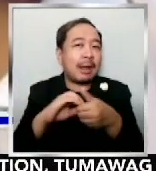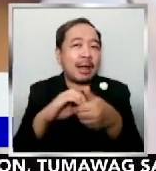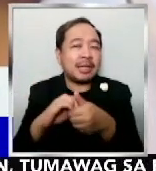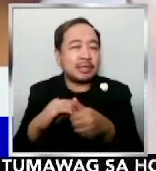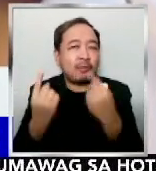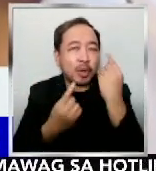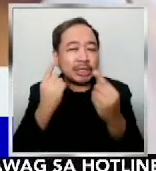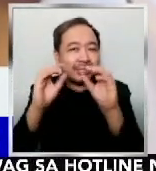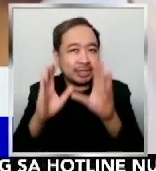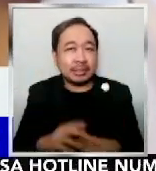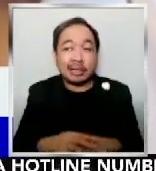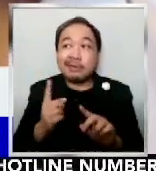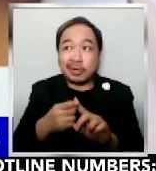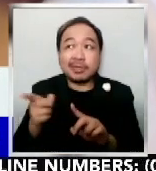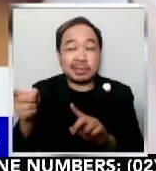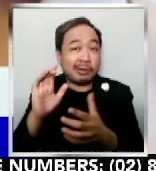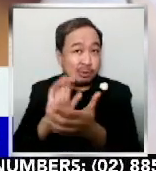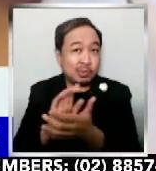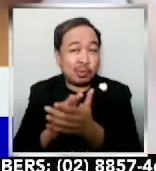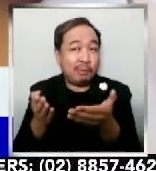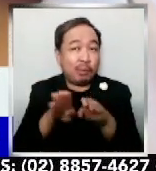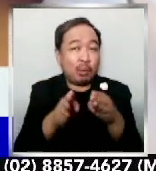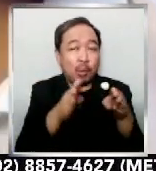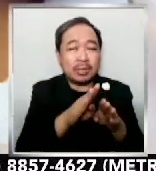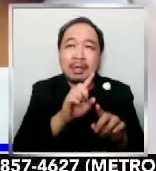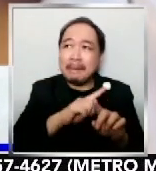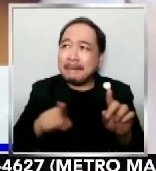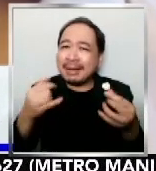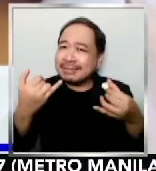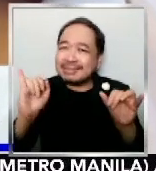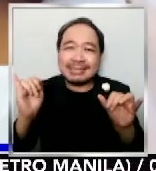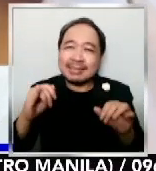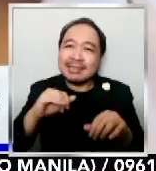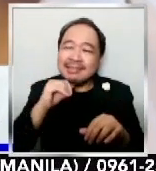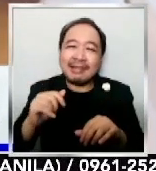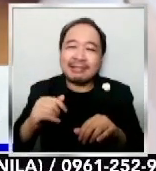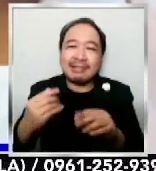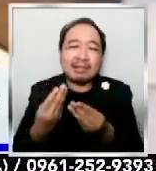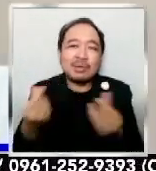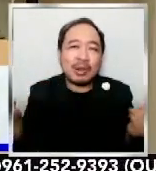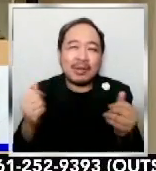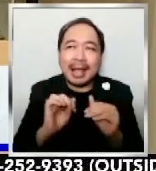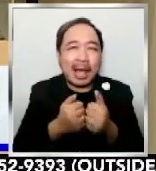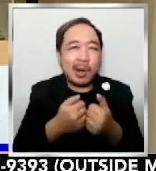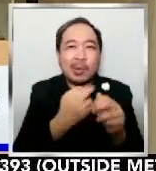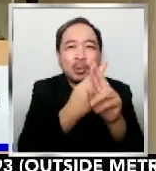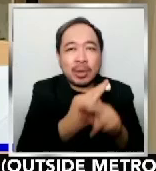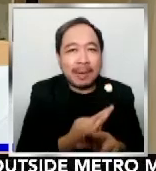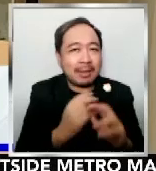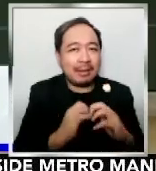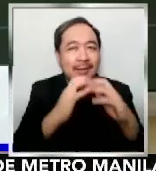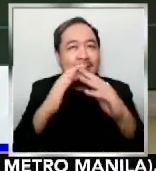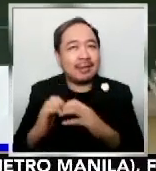mga eskwelahan and yet no, hindi natin na-address yung renovation and the construction of classrooms. Suportado raw